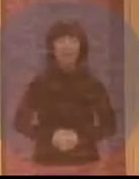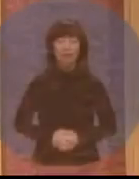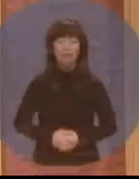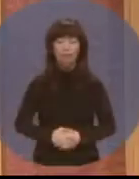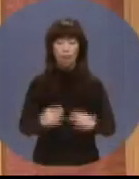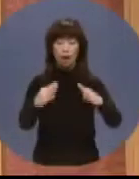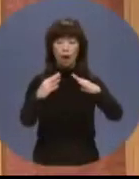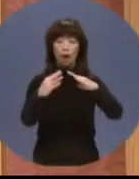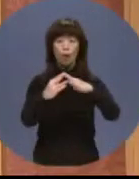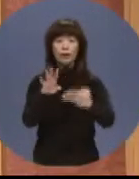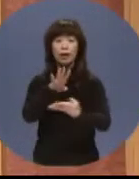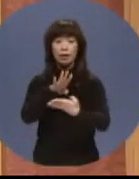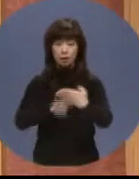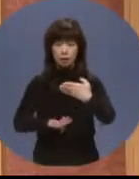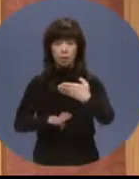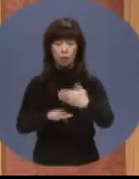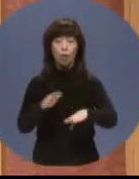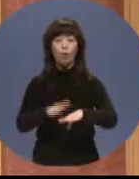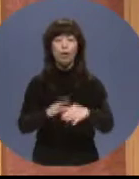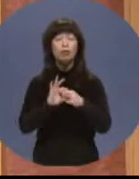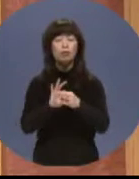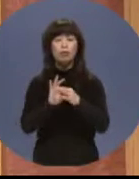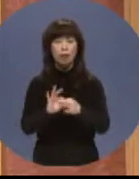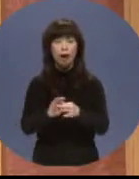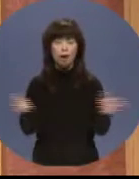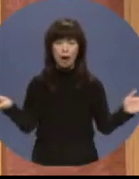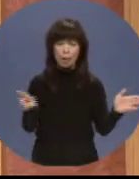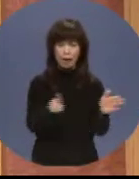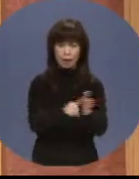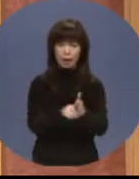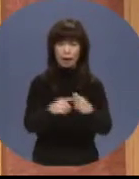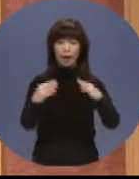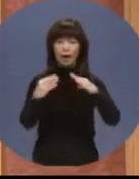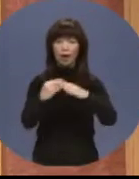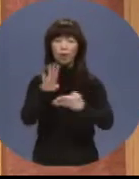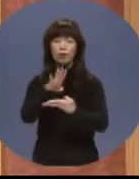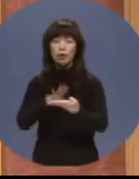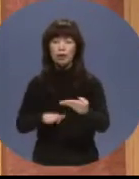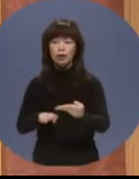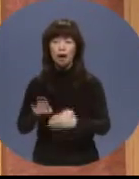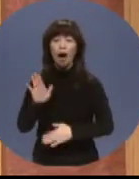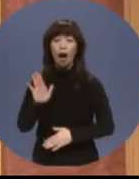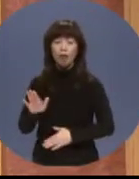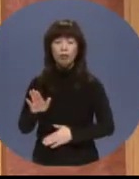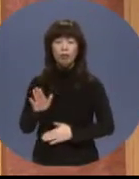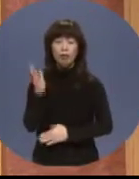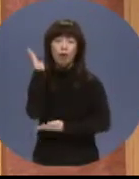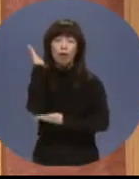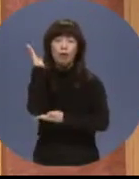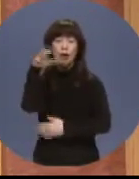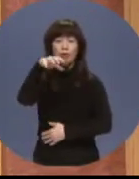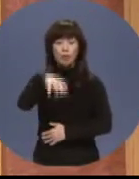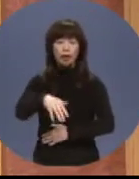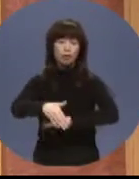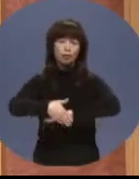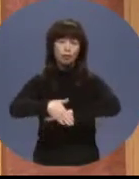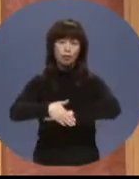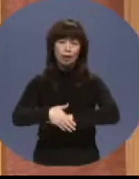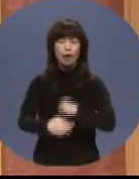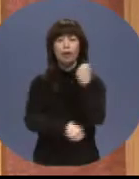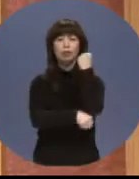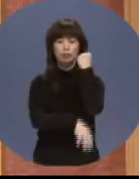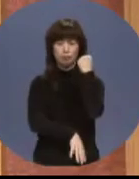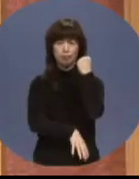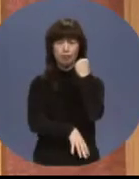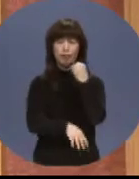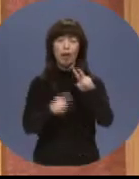戸籍謄本・抄本はこれまで戸籍のある役場で取得するのが原則で、郵送での請求